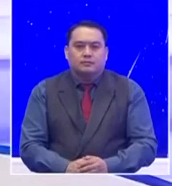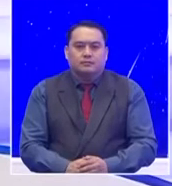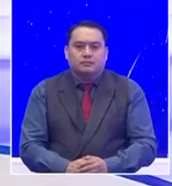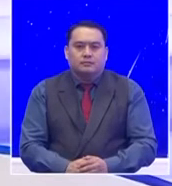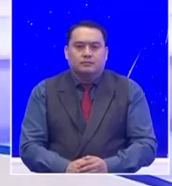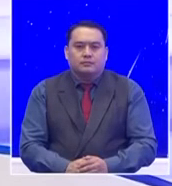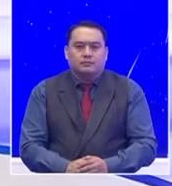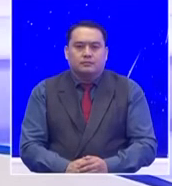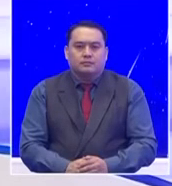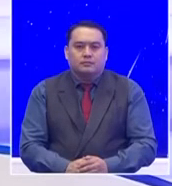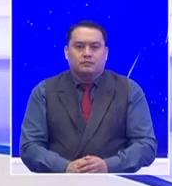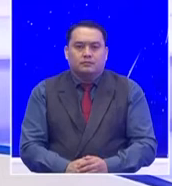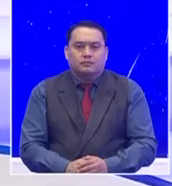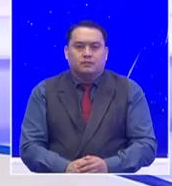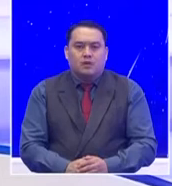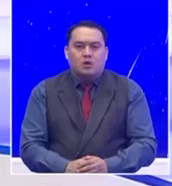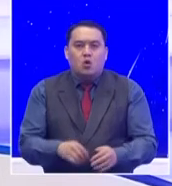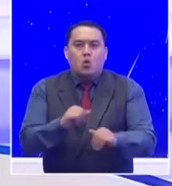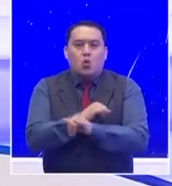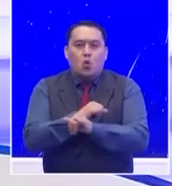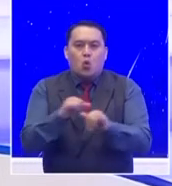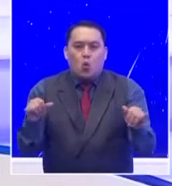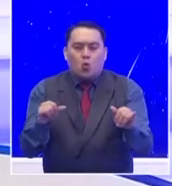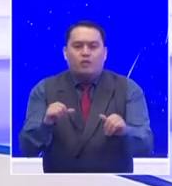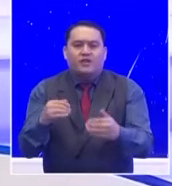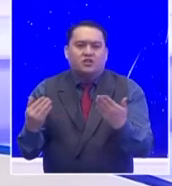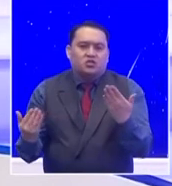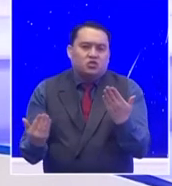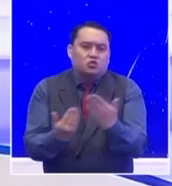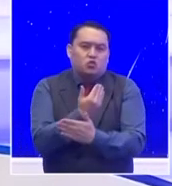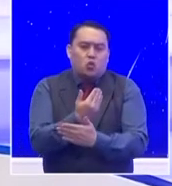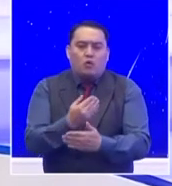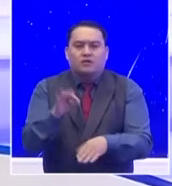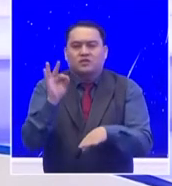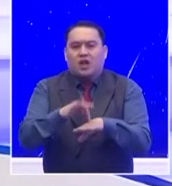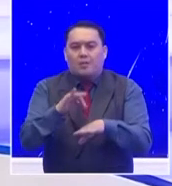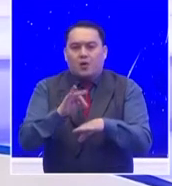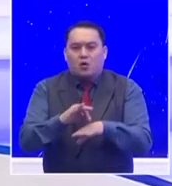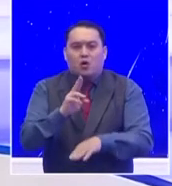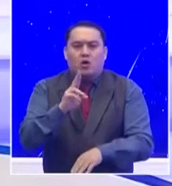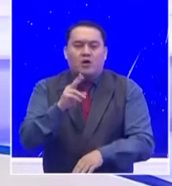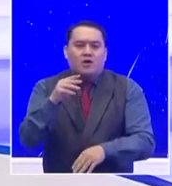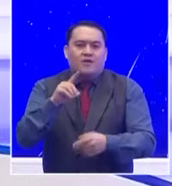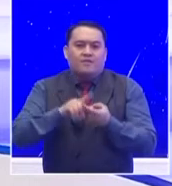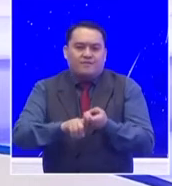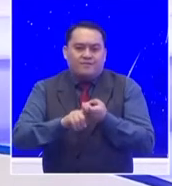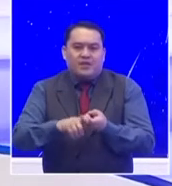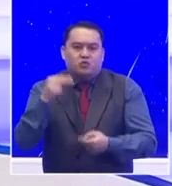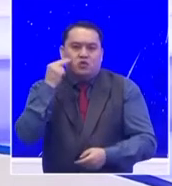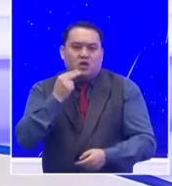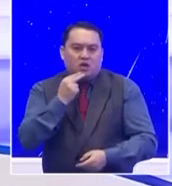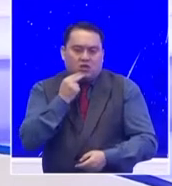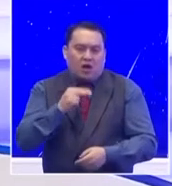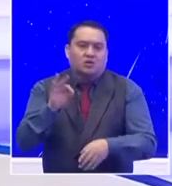Предупрежден, значит вооружен. В связи с нарастающим количеством жертв нового коронавируса, таможенные пункты Алматинской области, находящиеся на границе